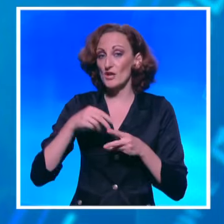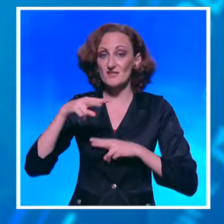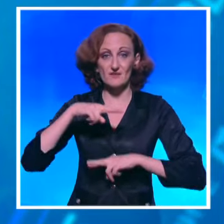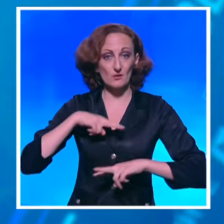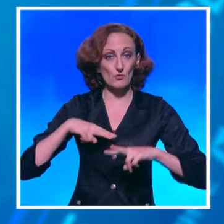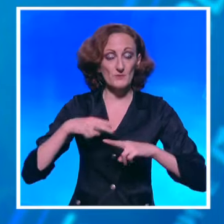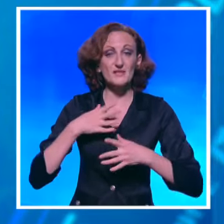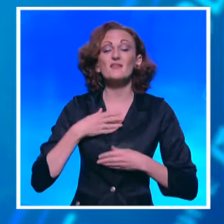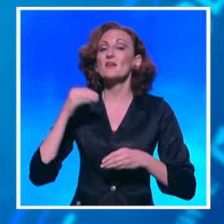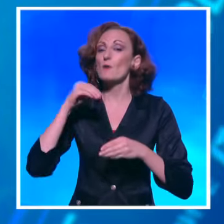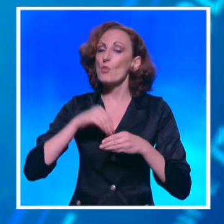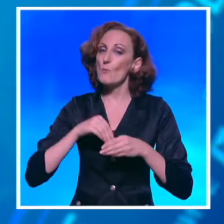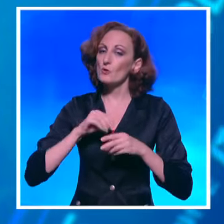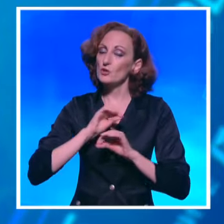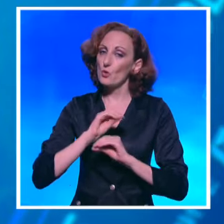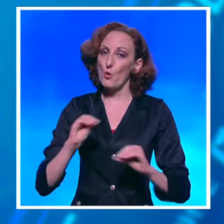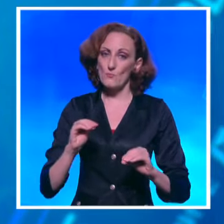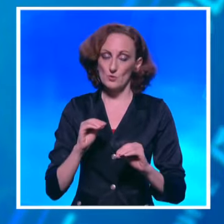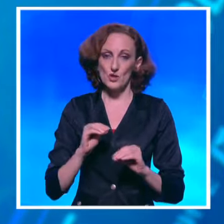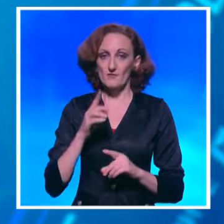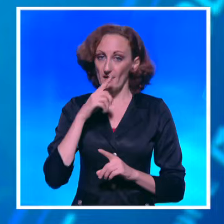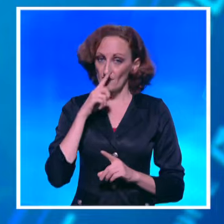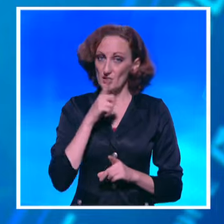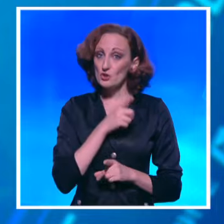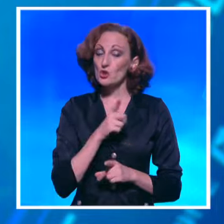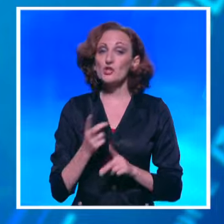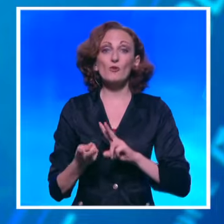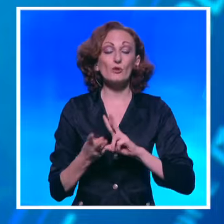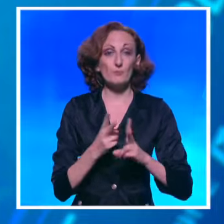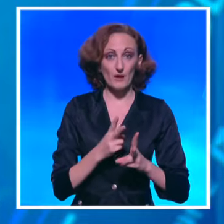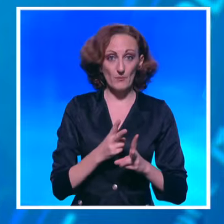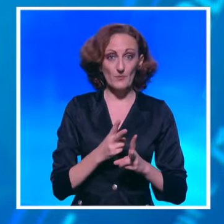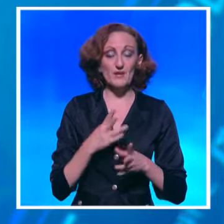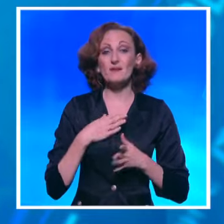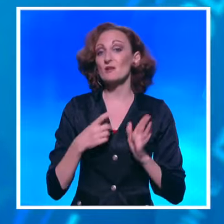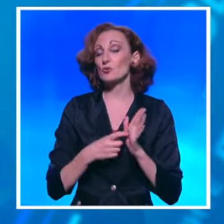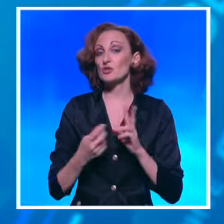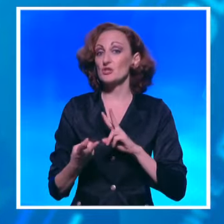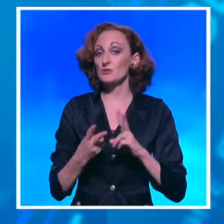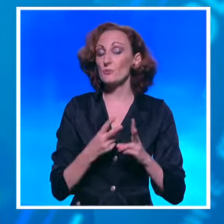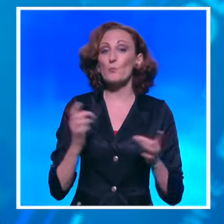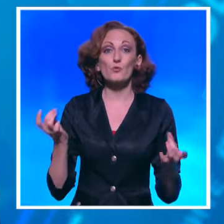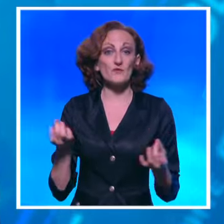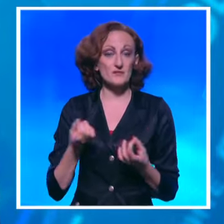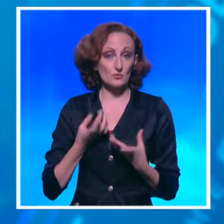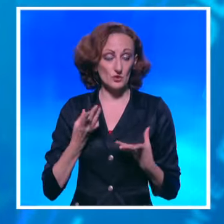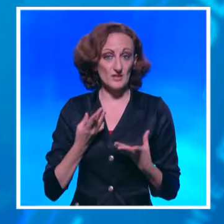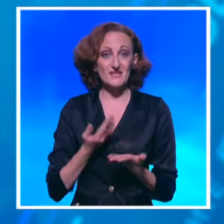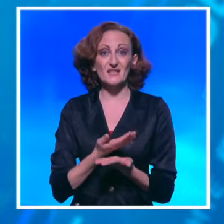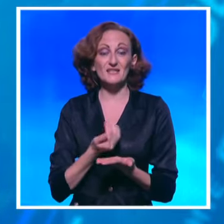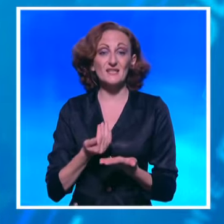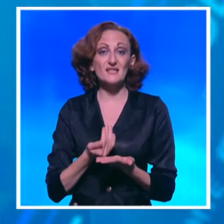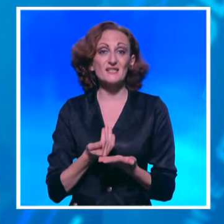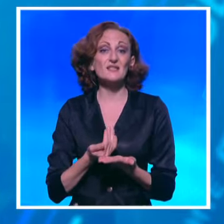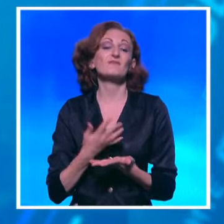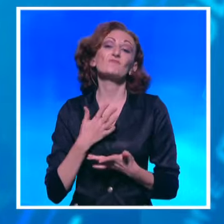така допълнително обучение, защото това, докато някои промени изискват законодателни промени, например професионализиране, да изискваме да имат